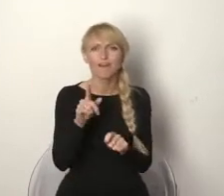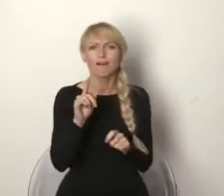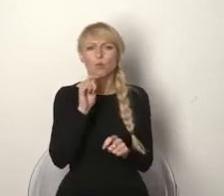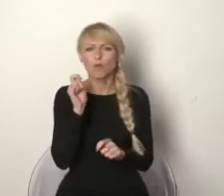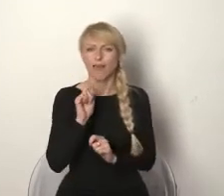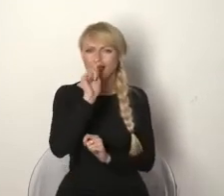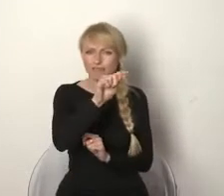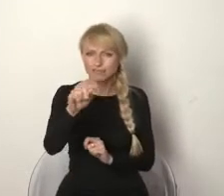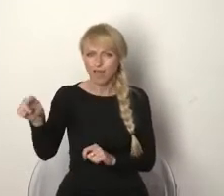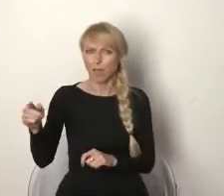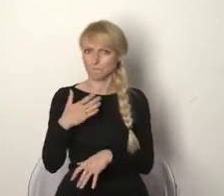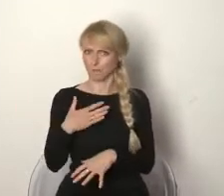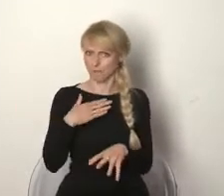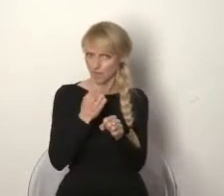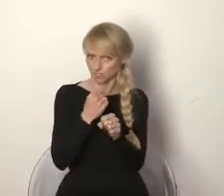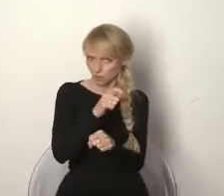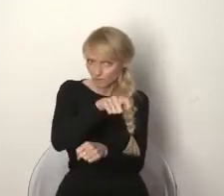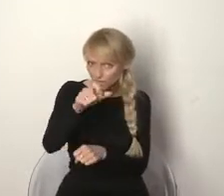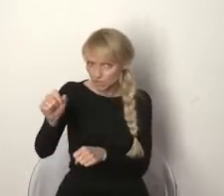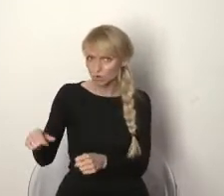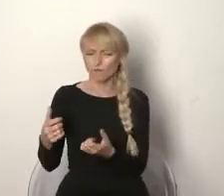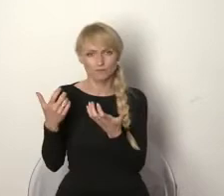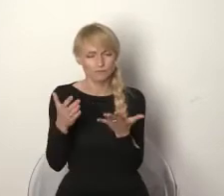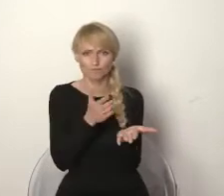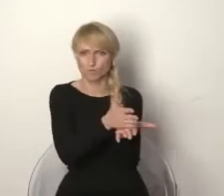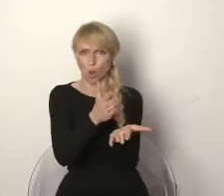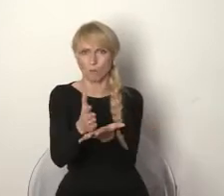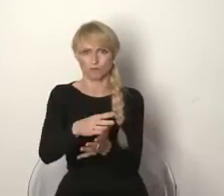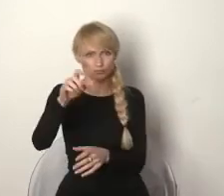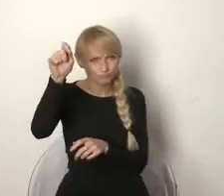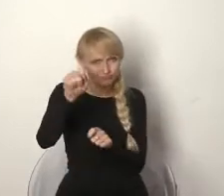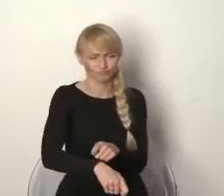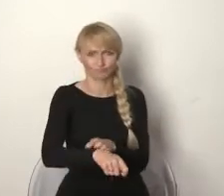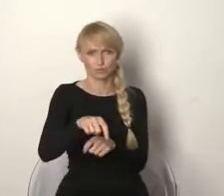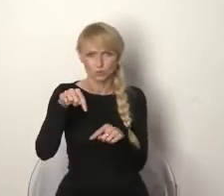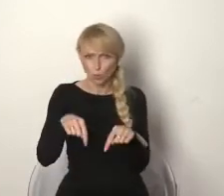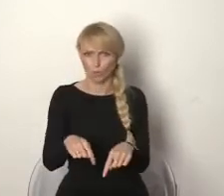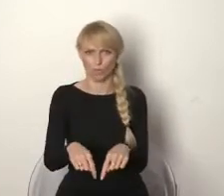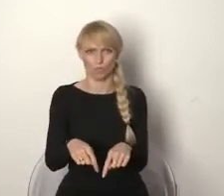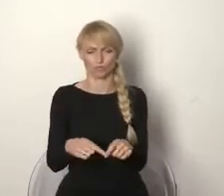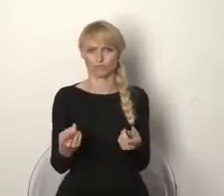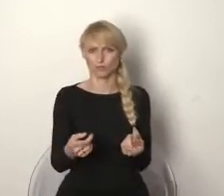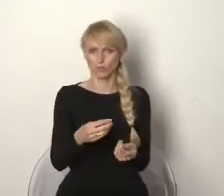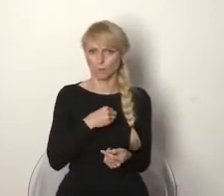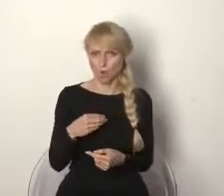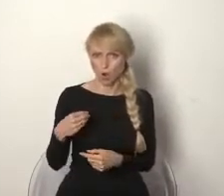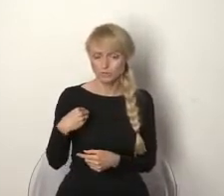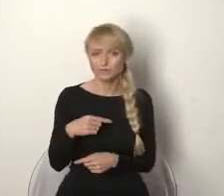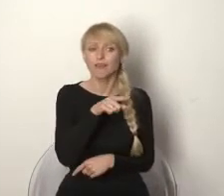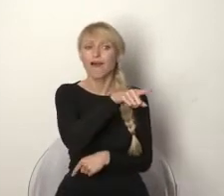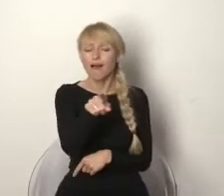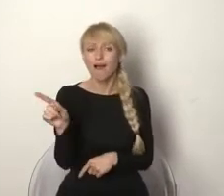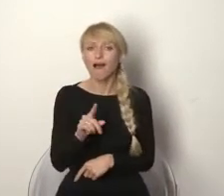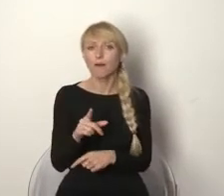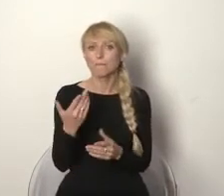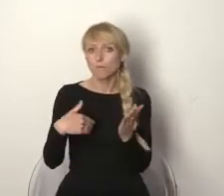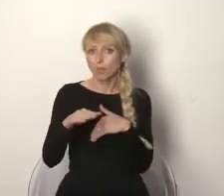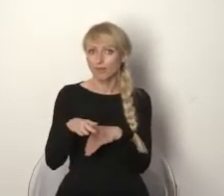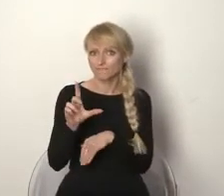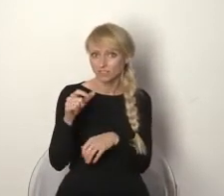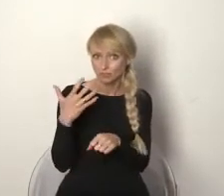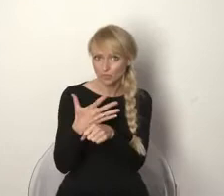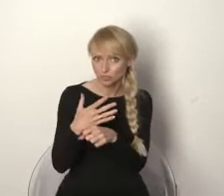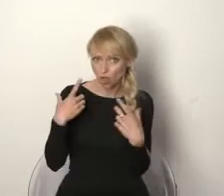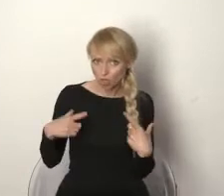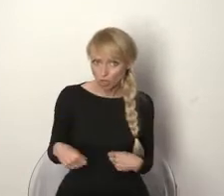wielu pracowników, więc oferowaliśmy pomoc w ich sprowadzeniu. Z tej pomocy skorzystało ponad 250 osób i tak